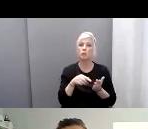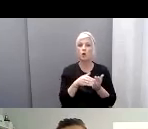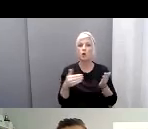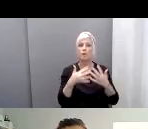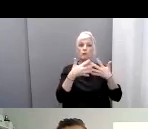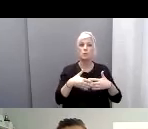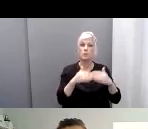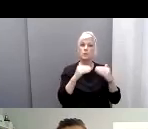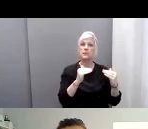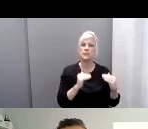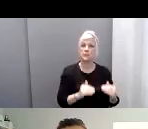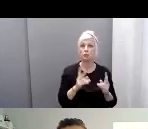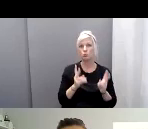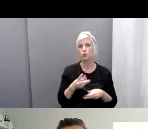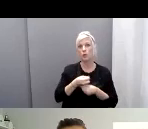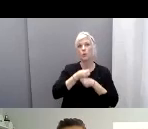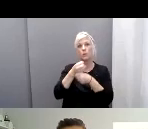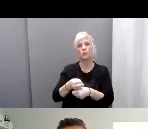funktionsnedsättningar och kroniska sjukdomar.